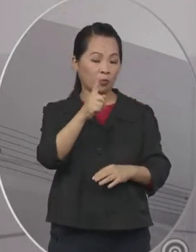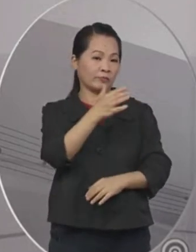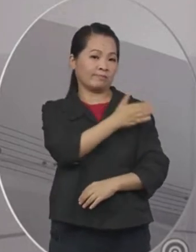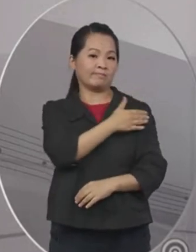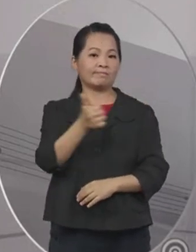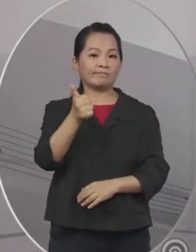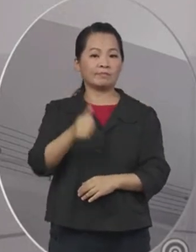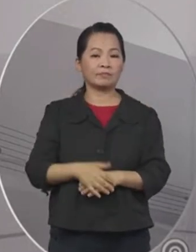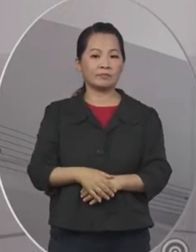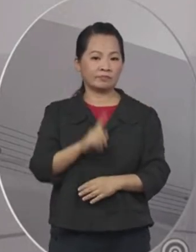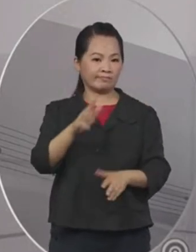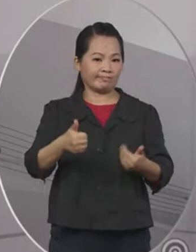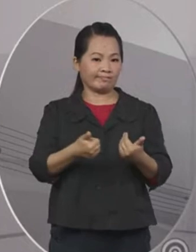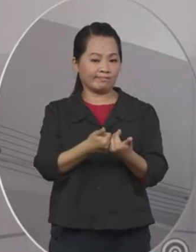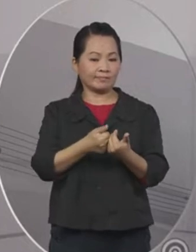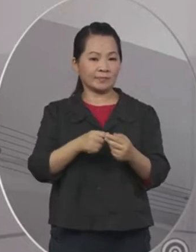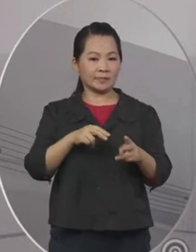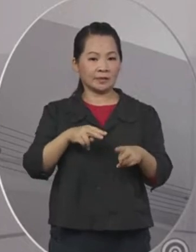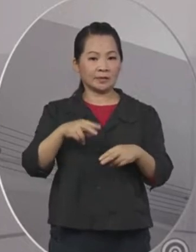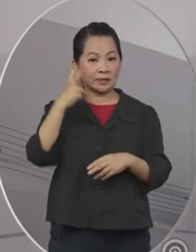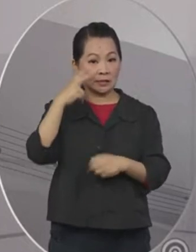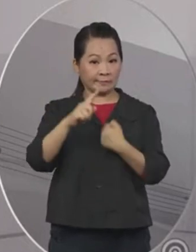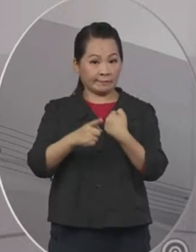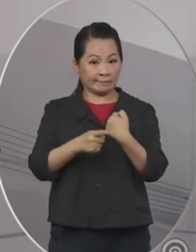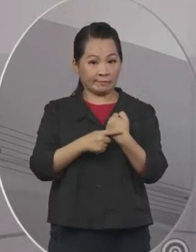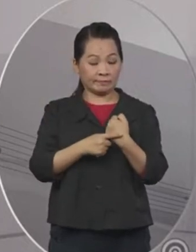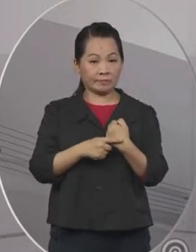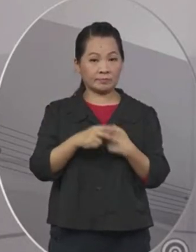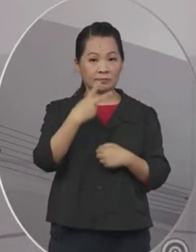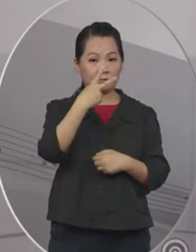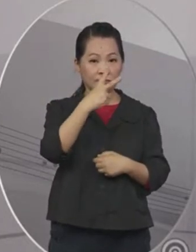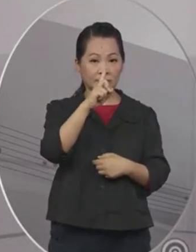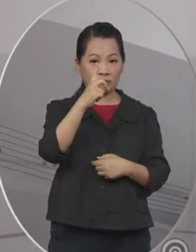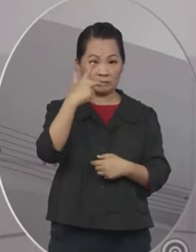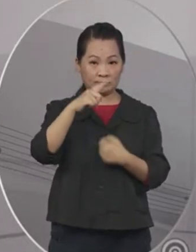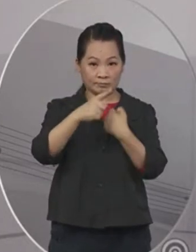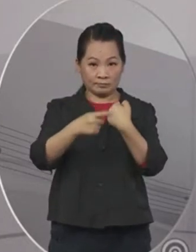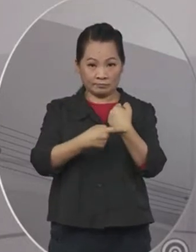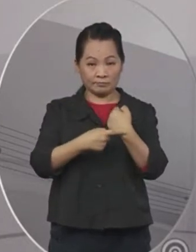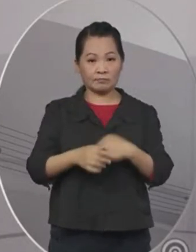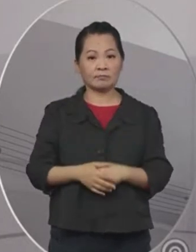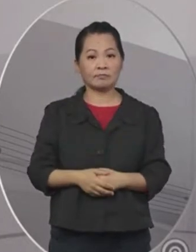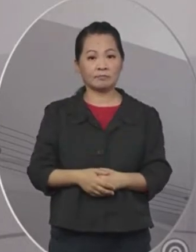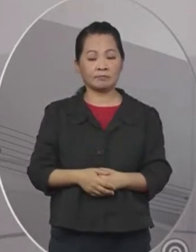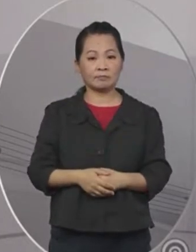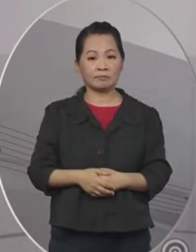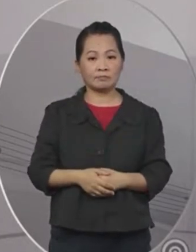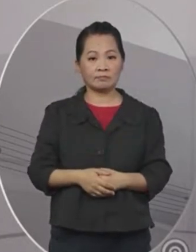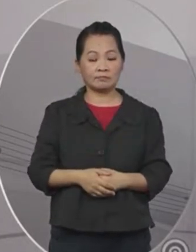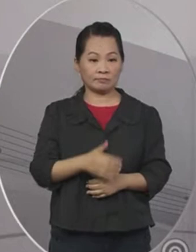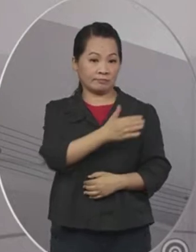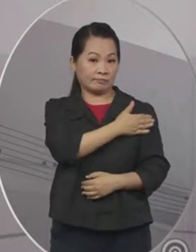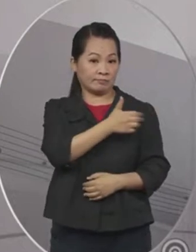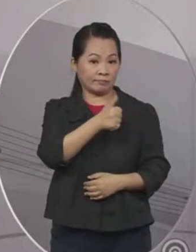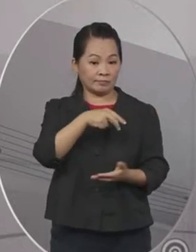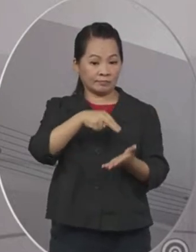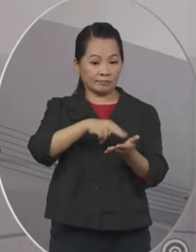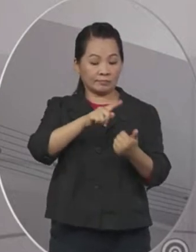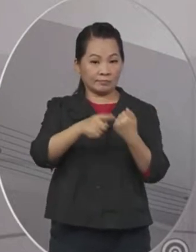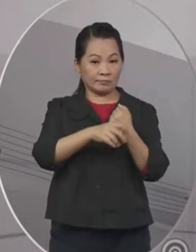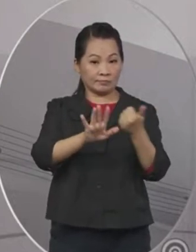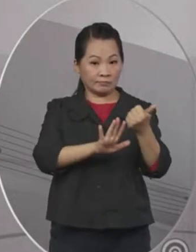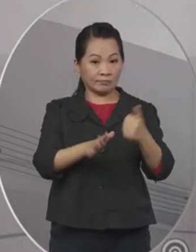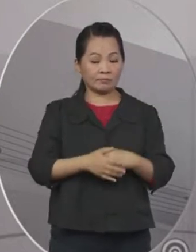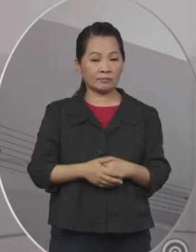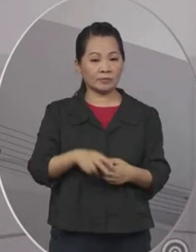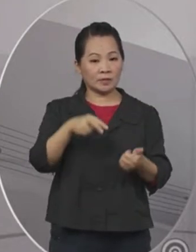中违反刑法第217条。陈时中在立法院公然